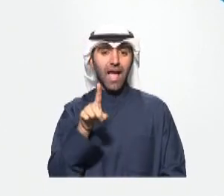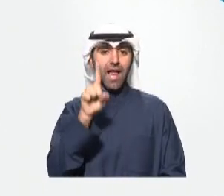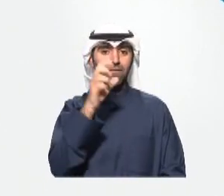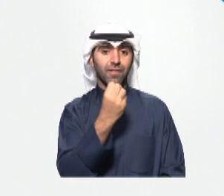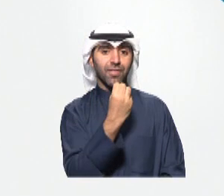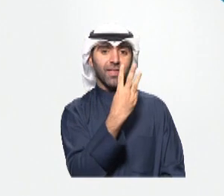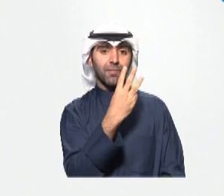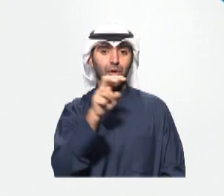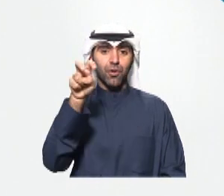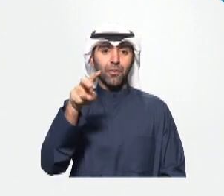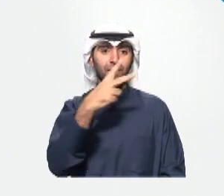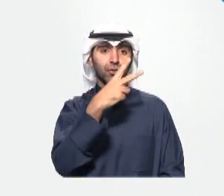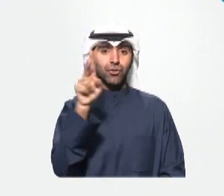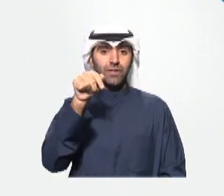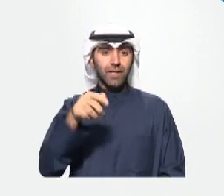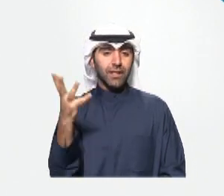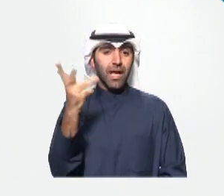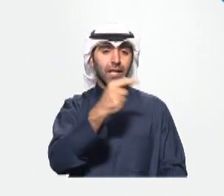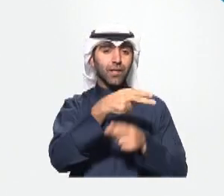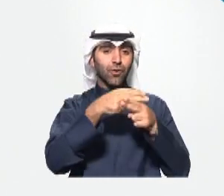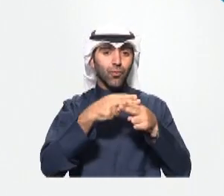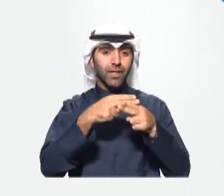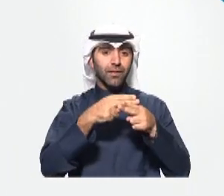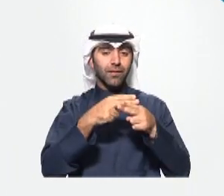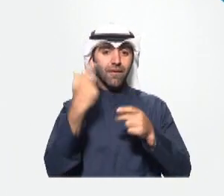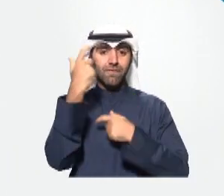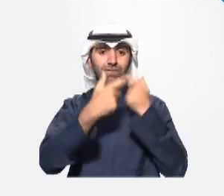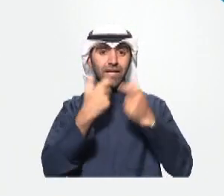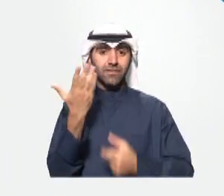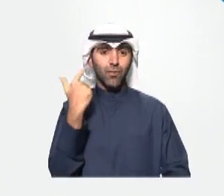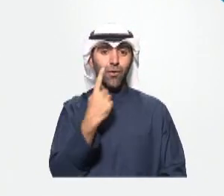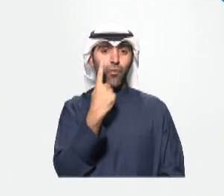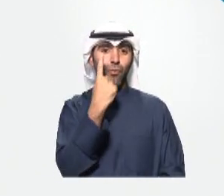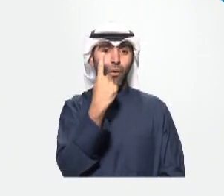10,328 مسحة، ليصبح المجموع الكلي